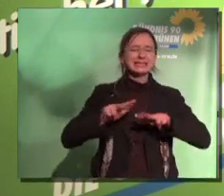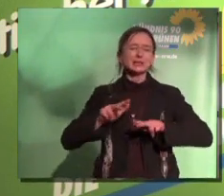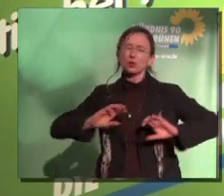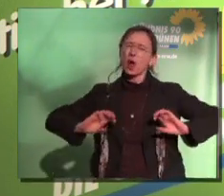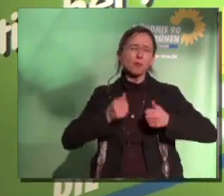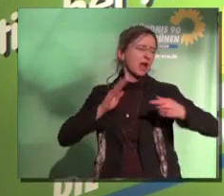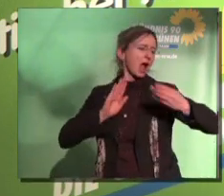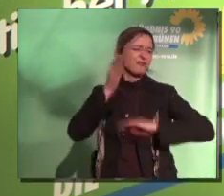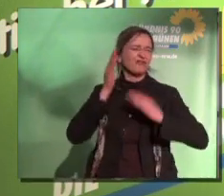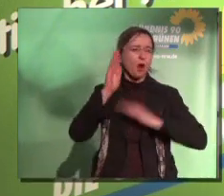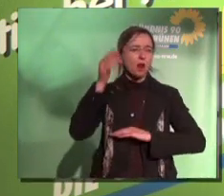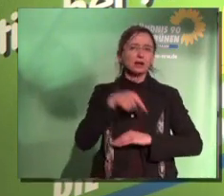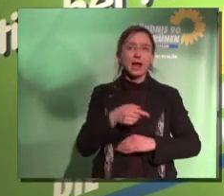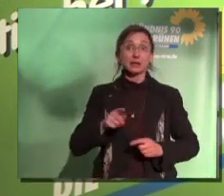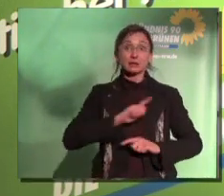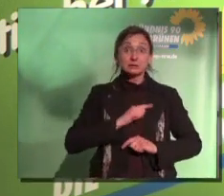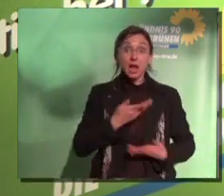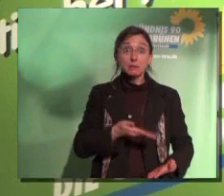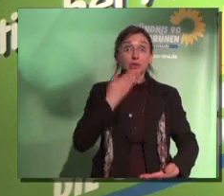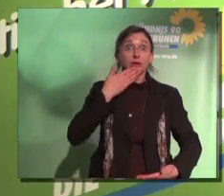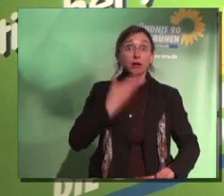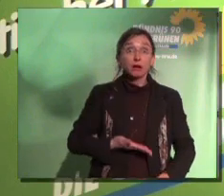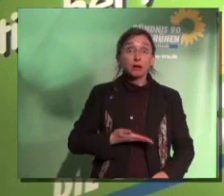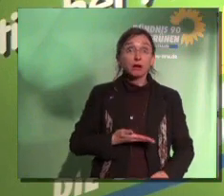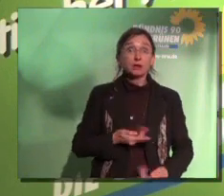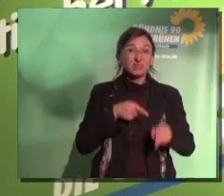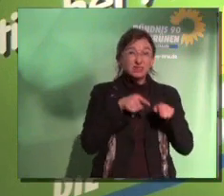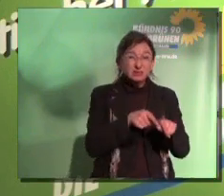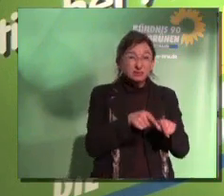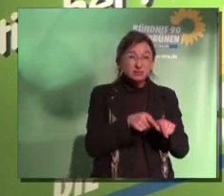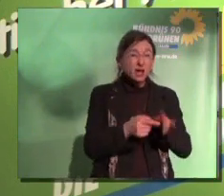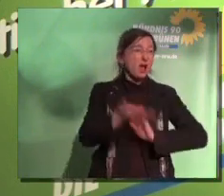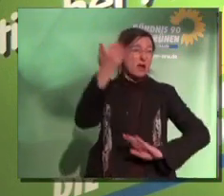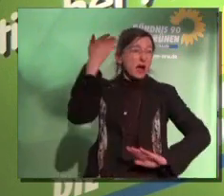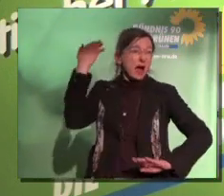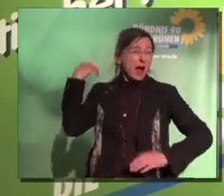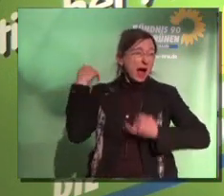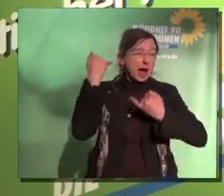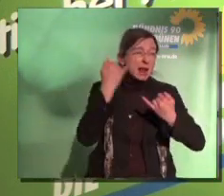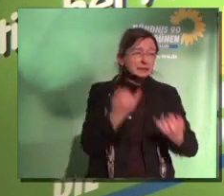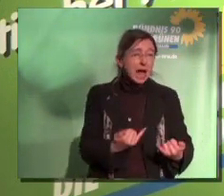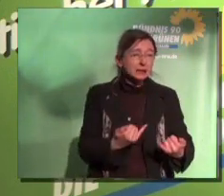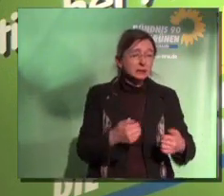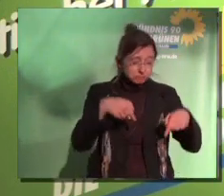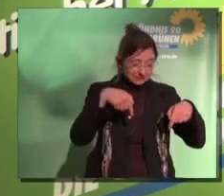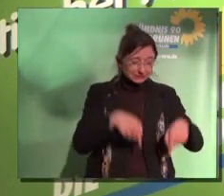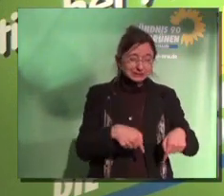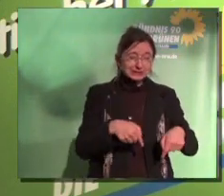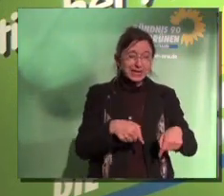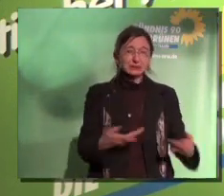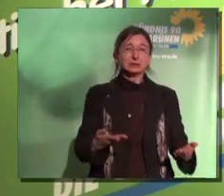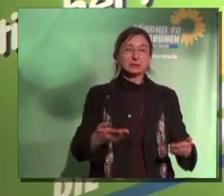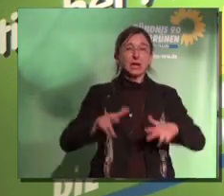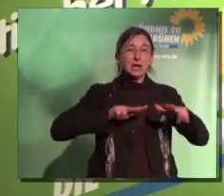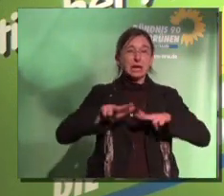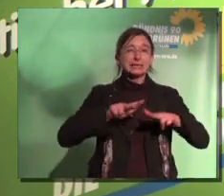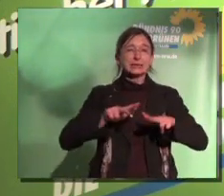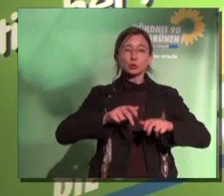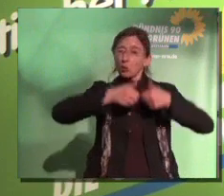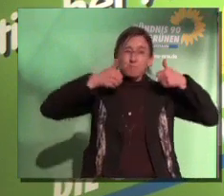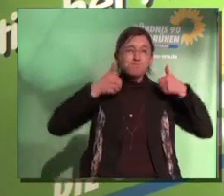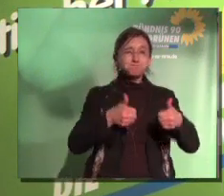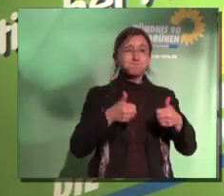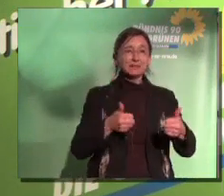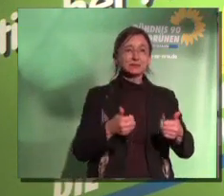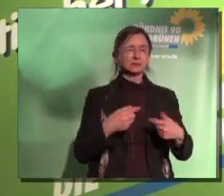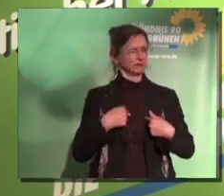schwarz-gelbe Koalition, die erfolgreichste Regierung aller Zeiten. Geht's noch? Ich habe gedacht, das ist die erste Büttenrede. Das kann doch wohl nicht wahr